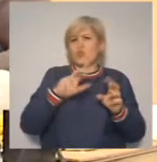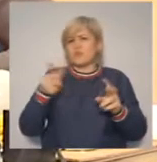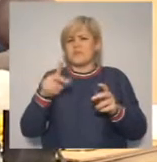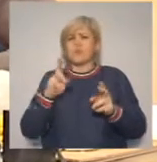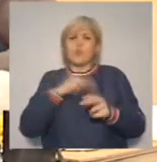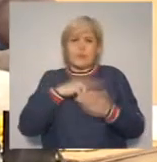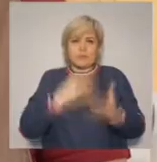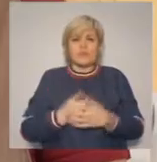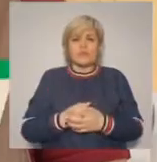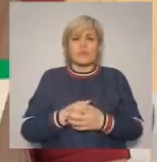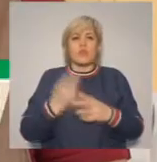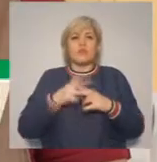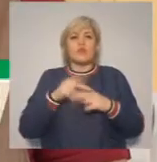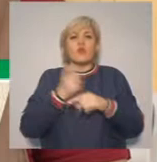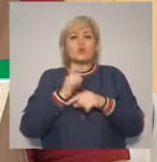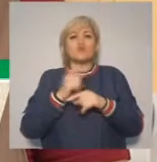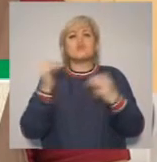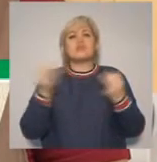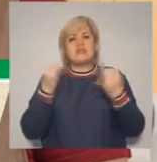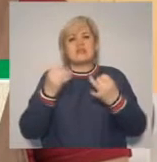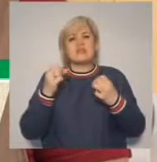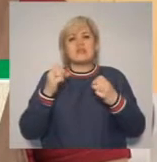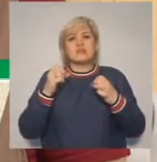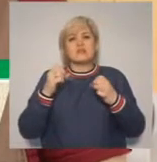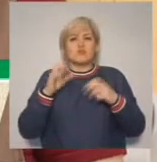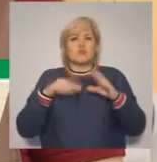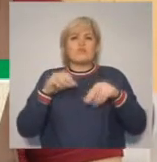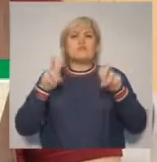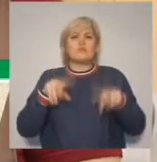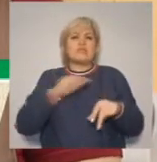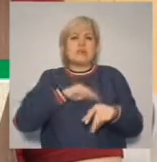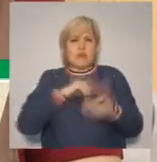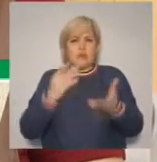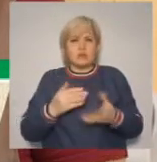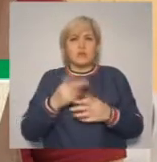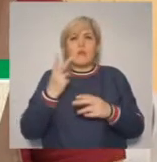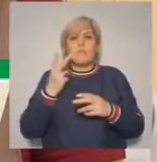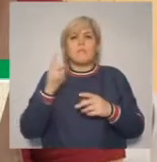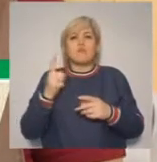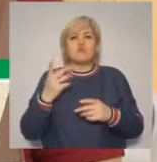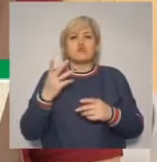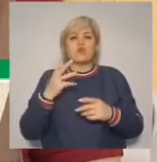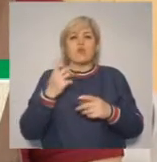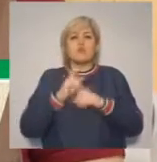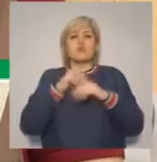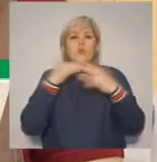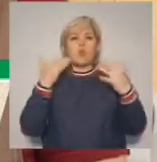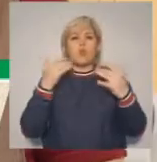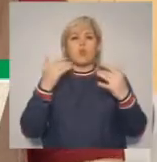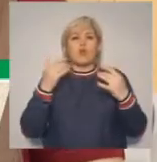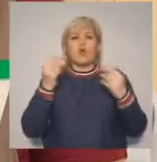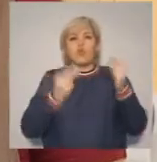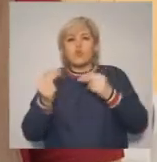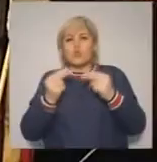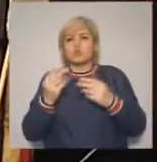мастера света и звука. Это очень интересная специальность, потому что очень много и художников у нас приезжают, с которыми можно и